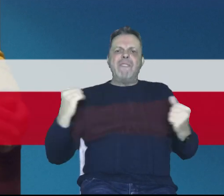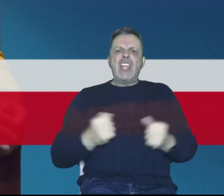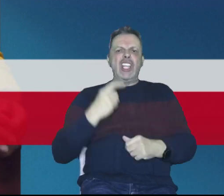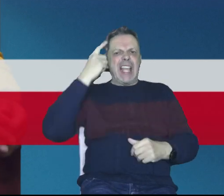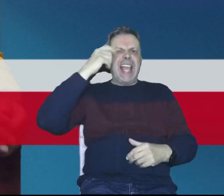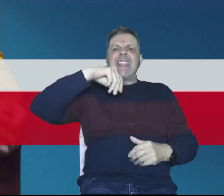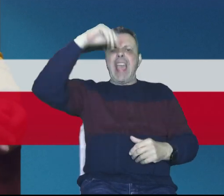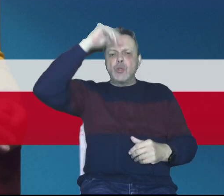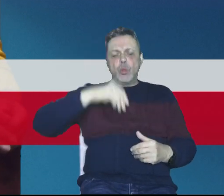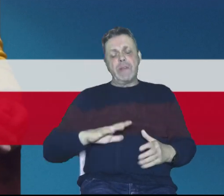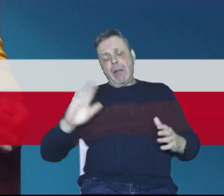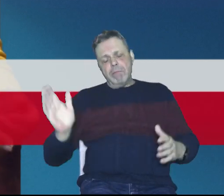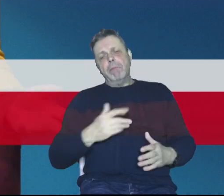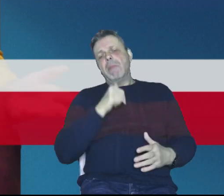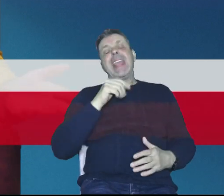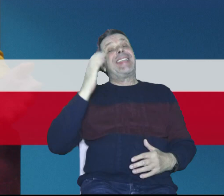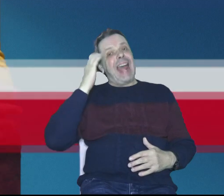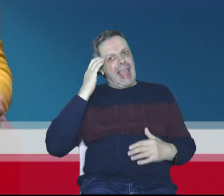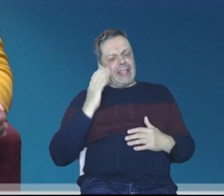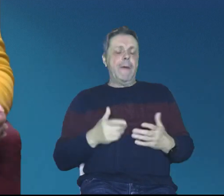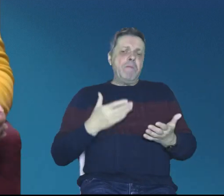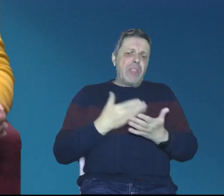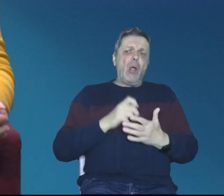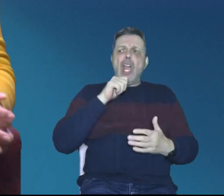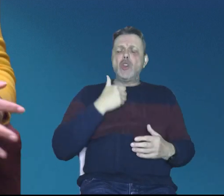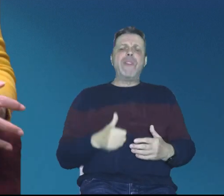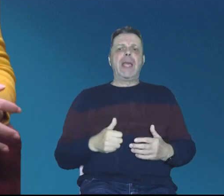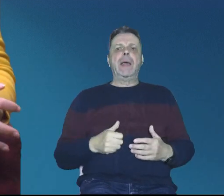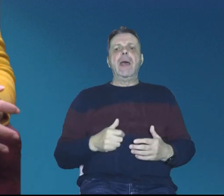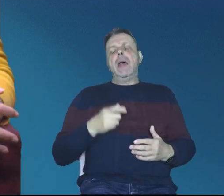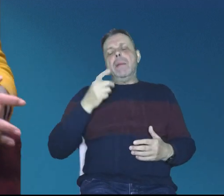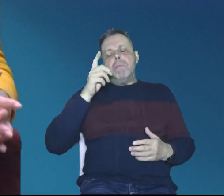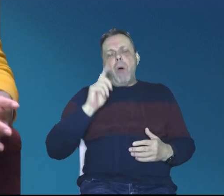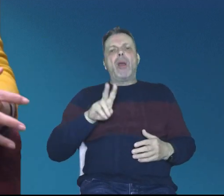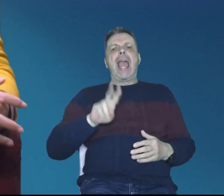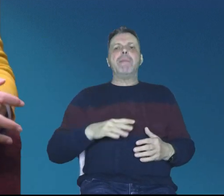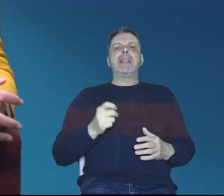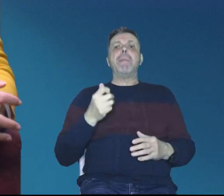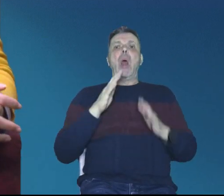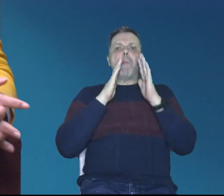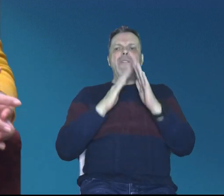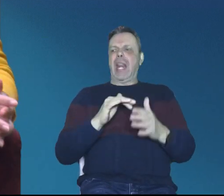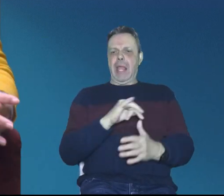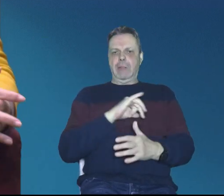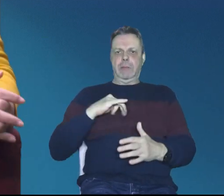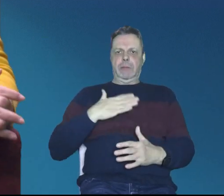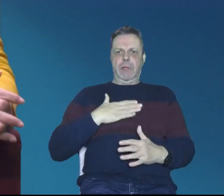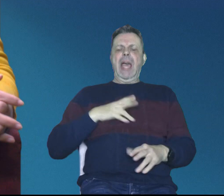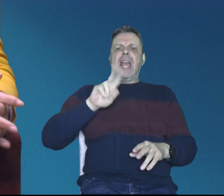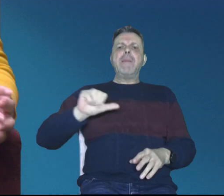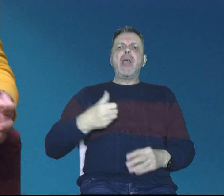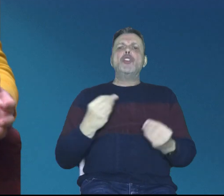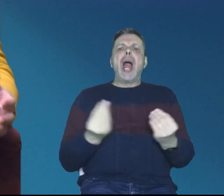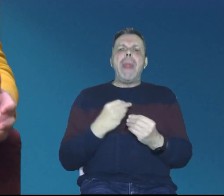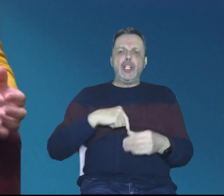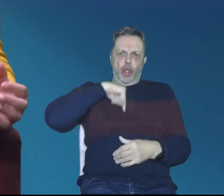vještina, znanja i iskustava, pa ajmo reći i talenata. Tako da čovjek jednostavno samo bi trebao imati malo povjerenja u to